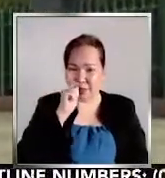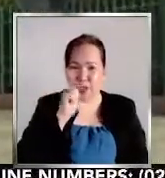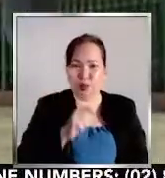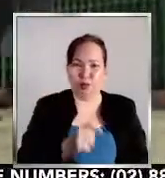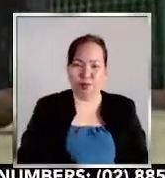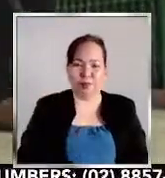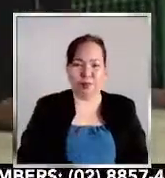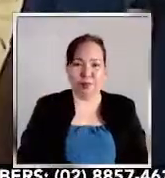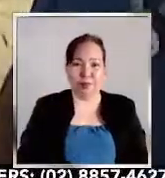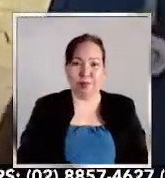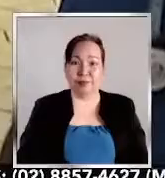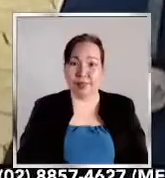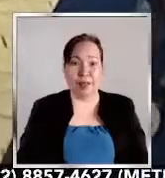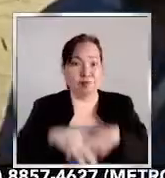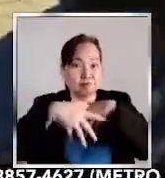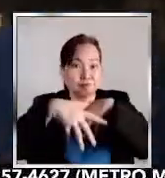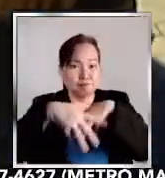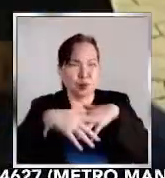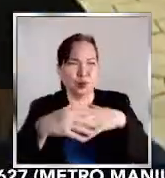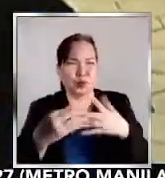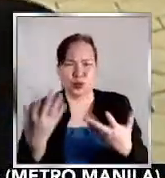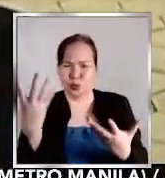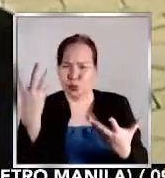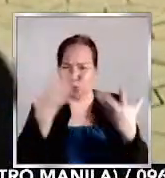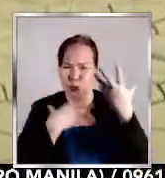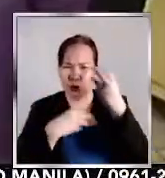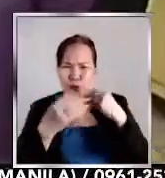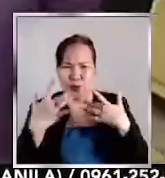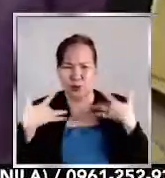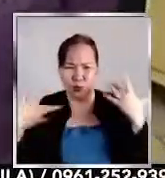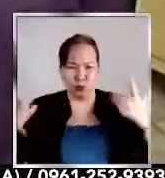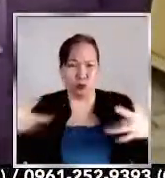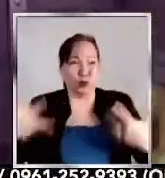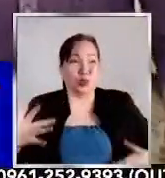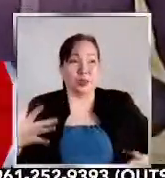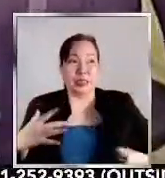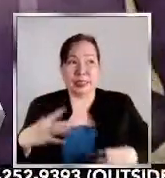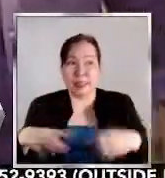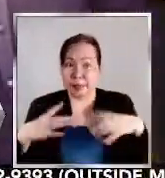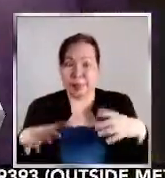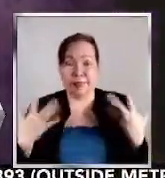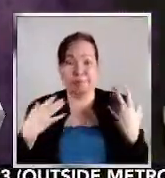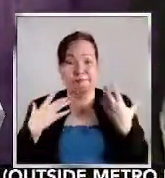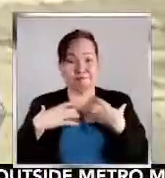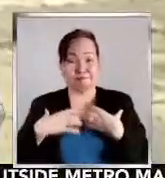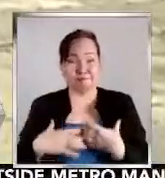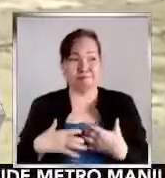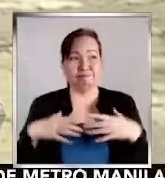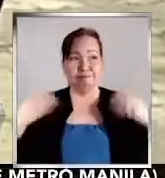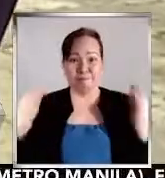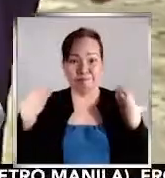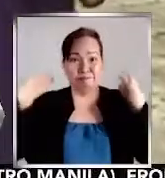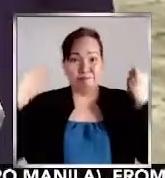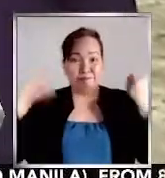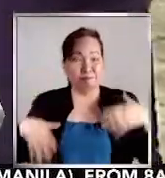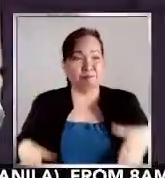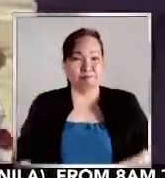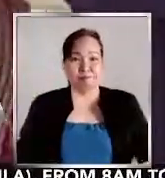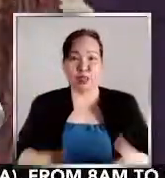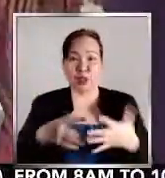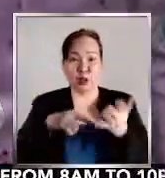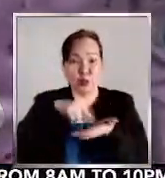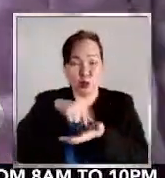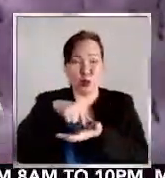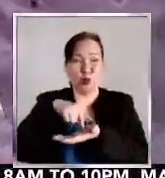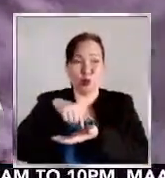Agaw pansin ang makislap at makinang ng mga kasuotan gaya ng barong at gowns na ipinarada ng ilang modelo sa loob ng sikat na